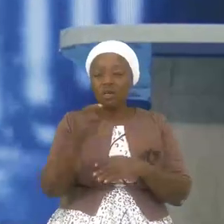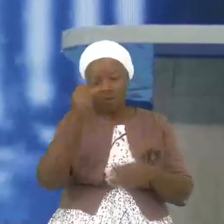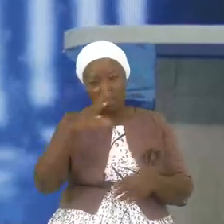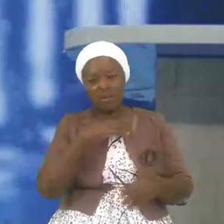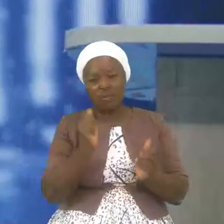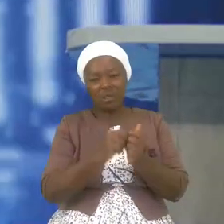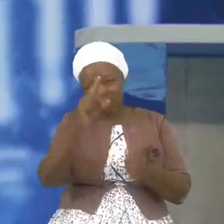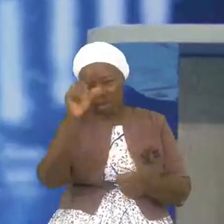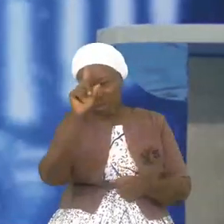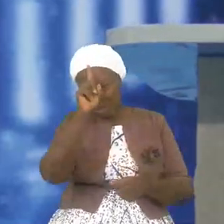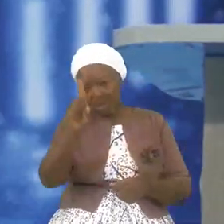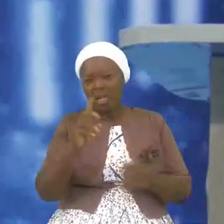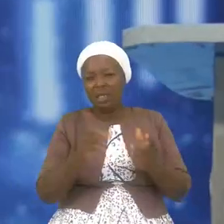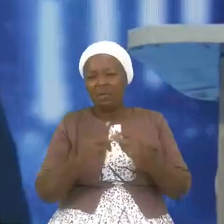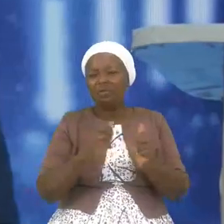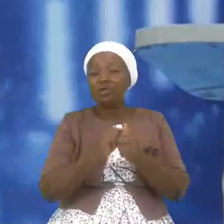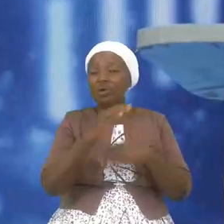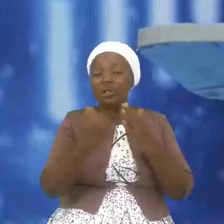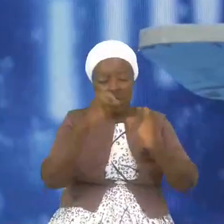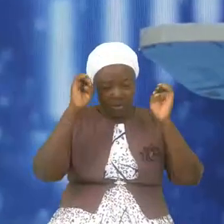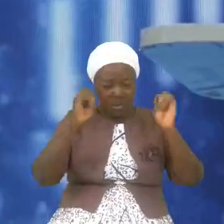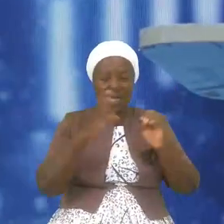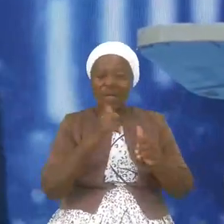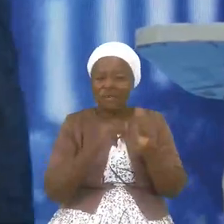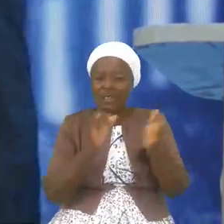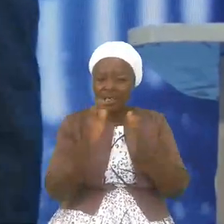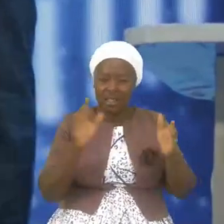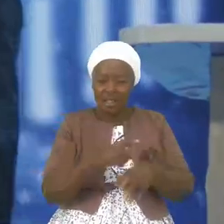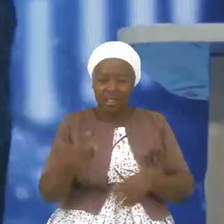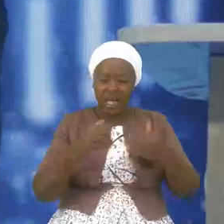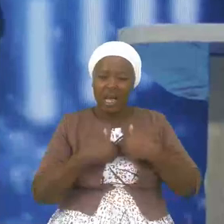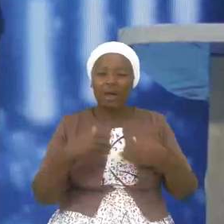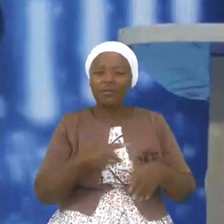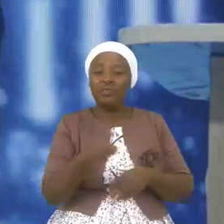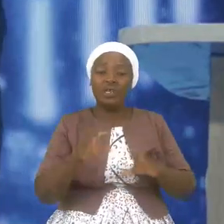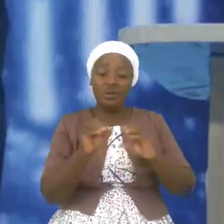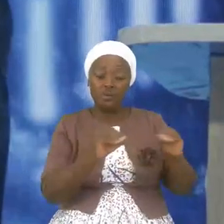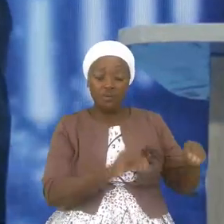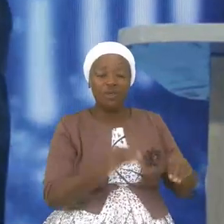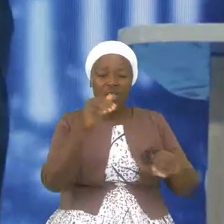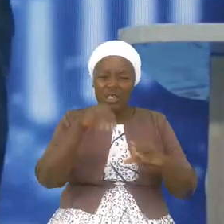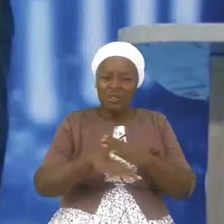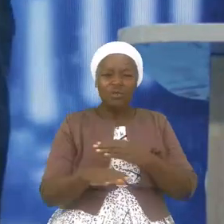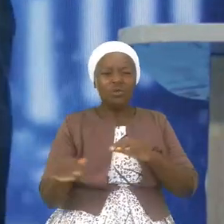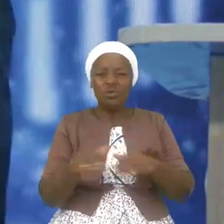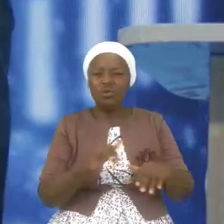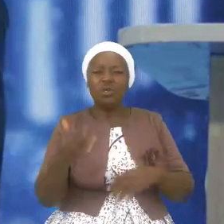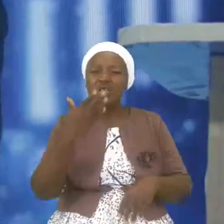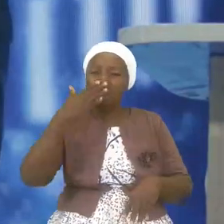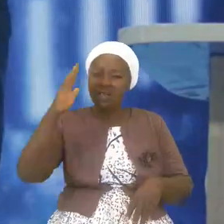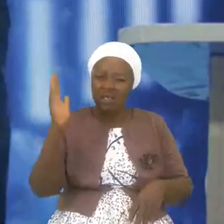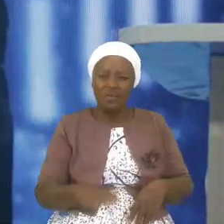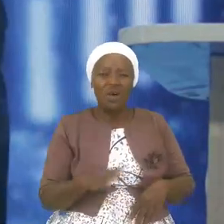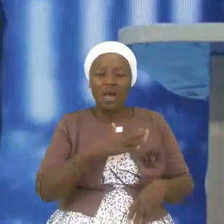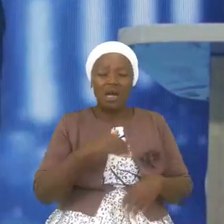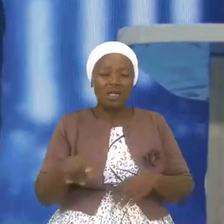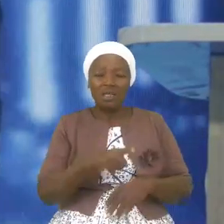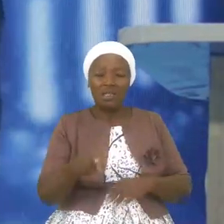leur intelligence, avec leur éducation. Tout ce qu'ils ont, ils commettent le mal